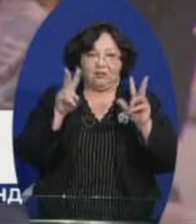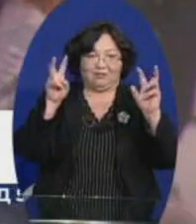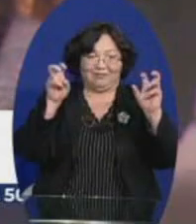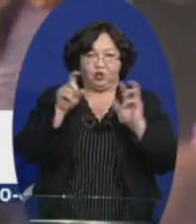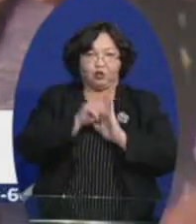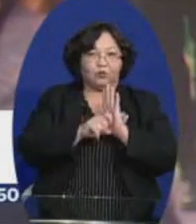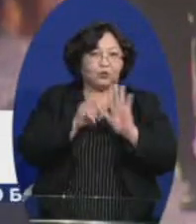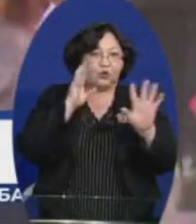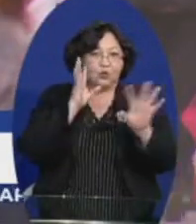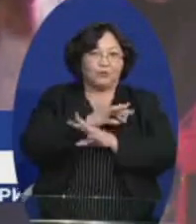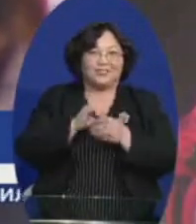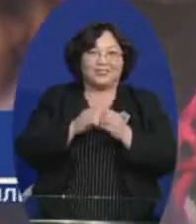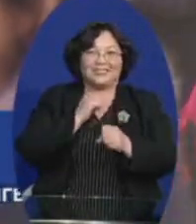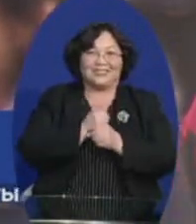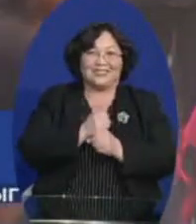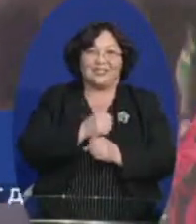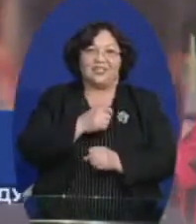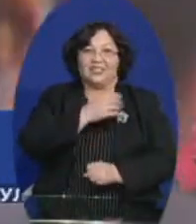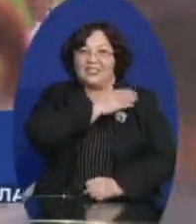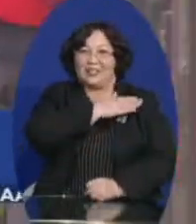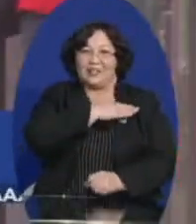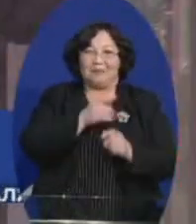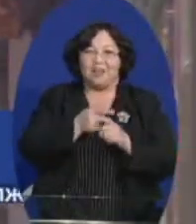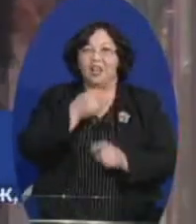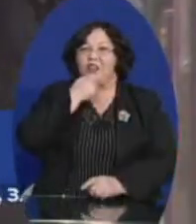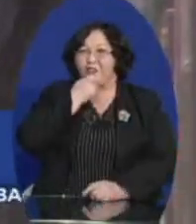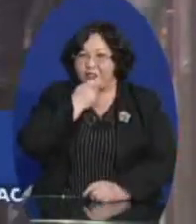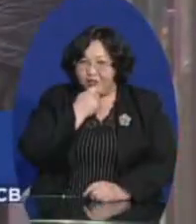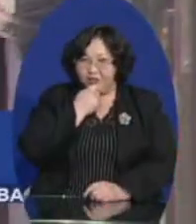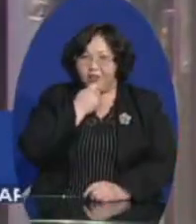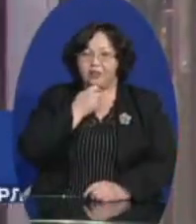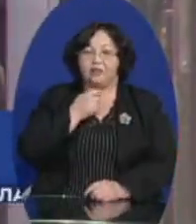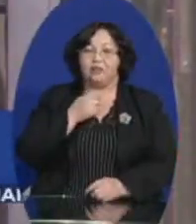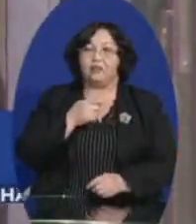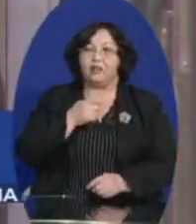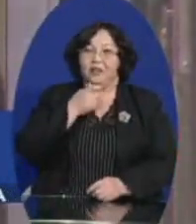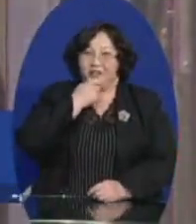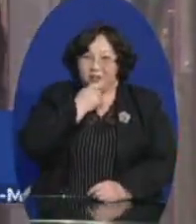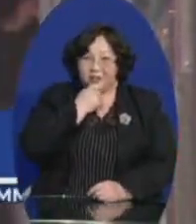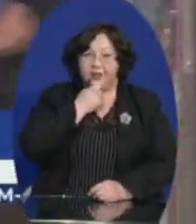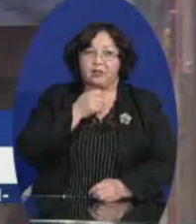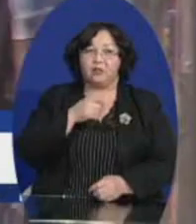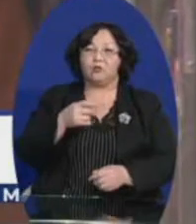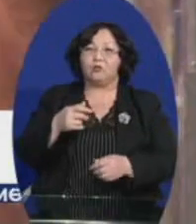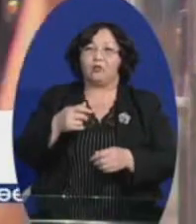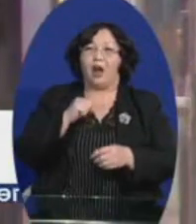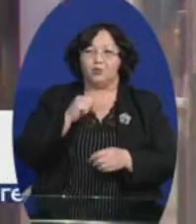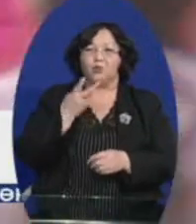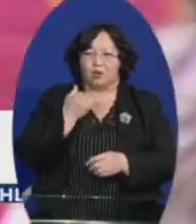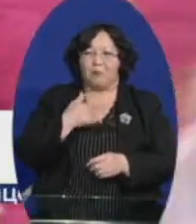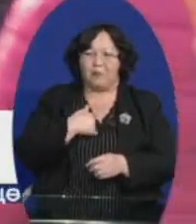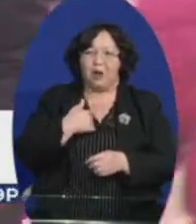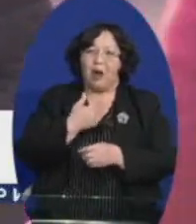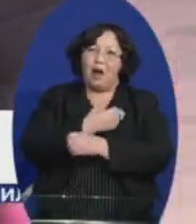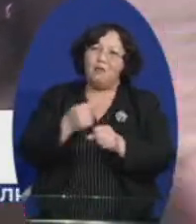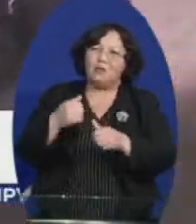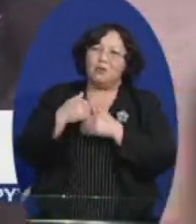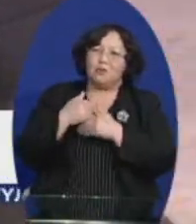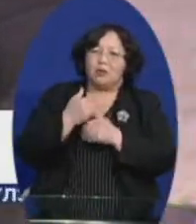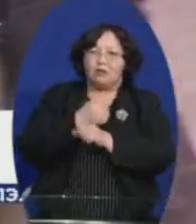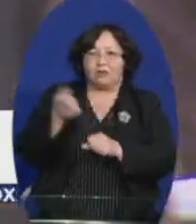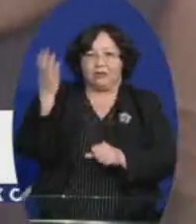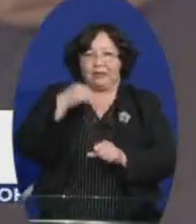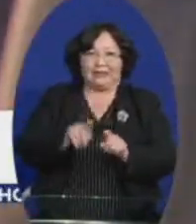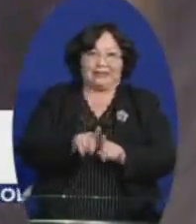Ингэж шүглэл дуугархан таны эргэн тойронд ямар нэгэн хүүхэд аюулд өртснөө танд мэдээлж тусламж хүсэж байна гэсэн үг юм аа. Хүүхдүүд хүчирхийлэл болон